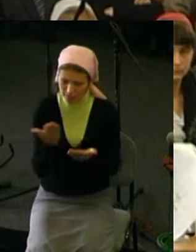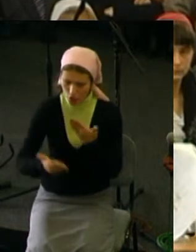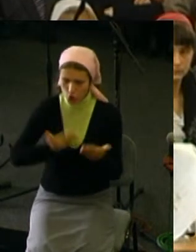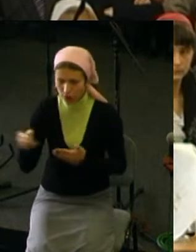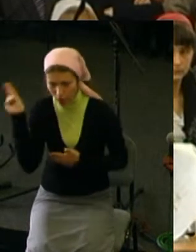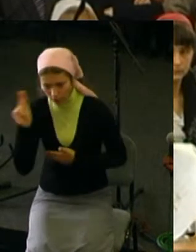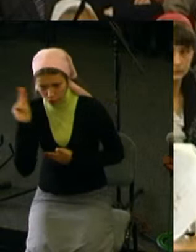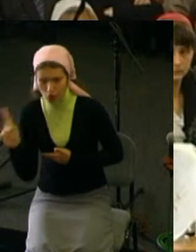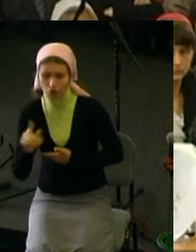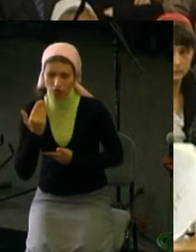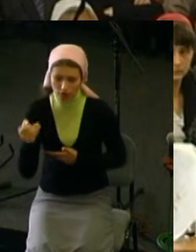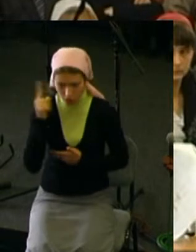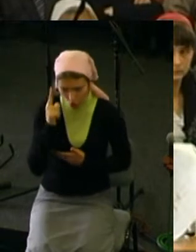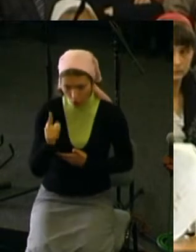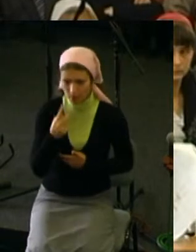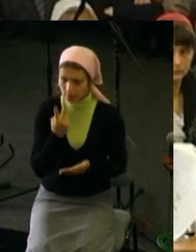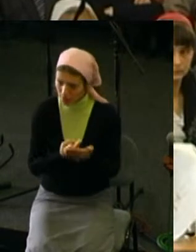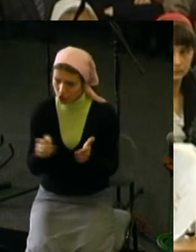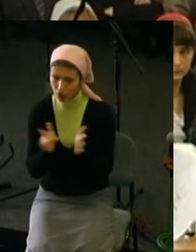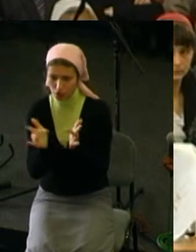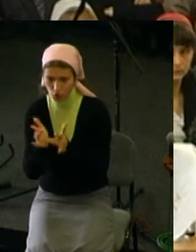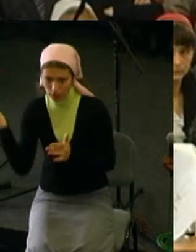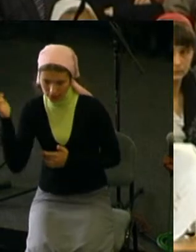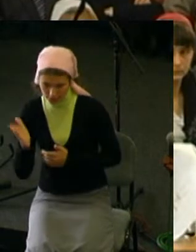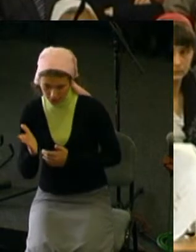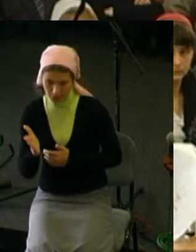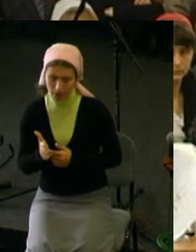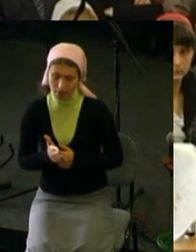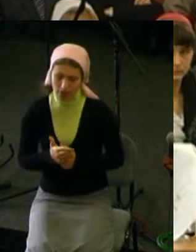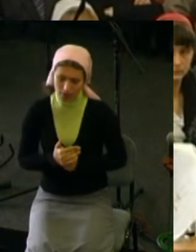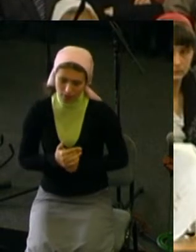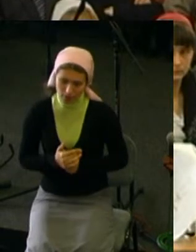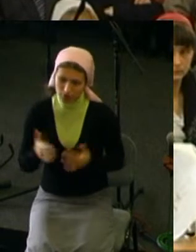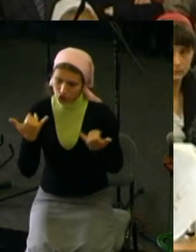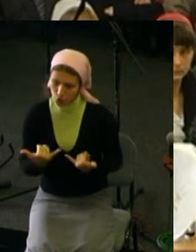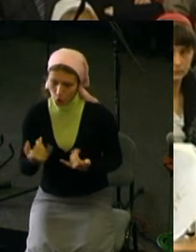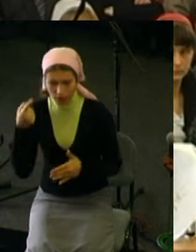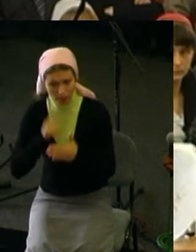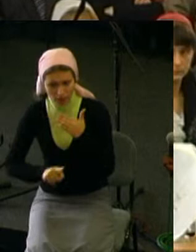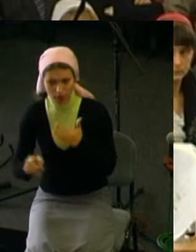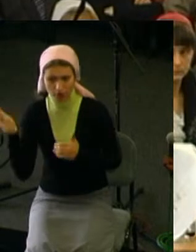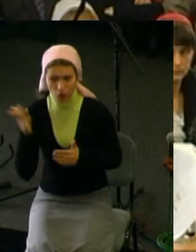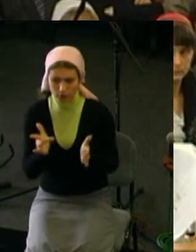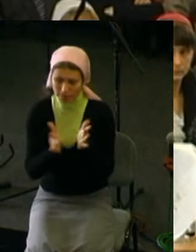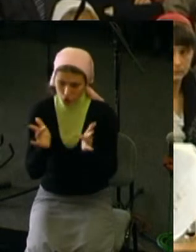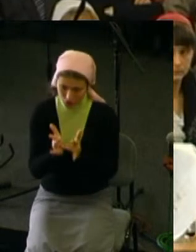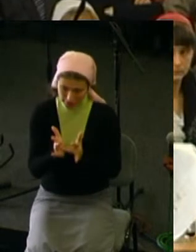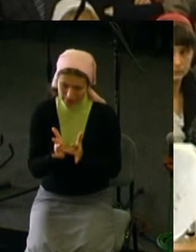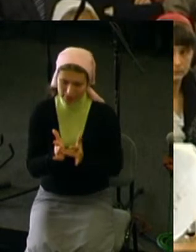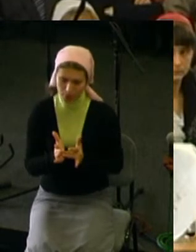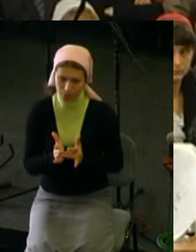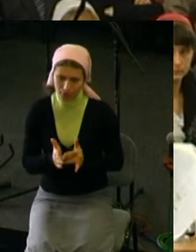них ходи вчив Що вони думали бачили Господа Ісуса Христа в а сьогодні вірують Господа Ісуса